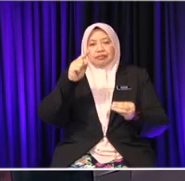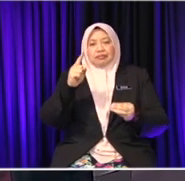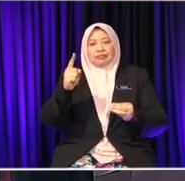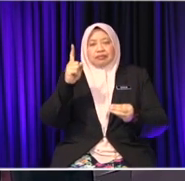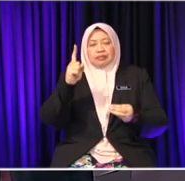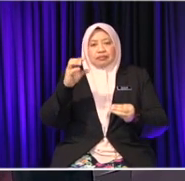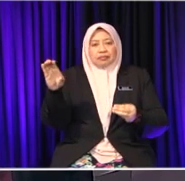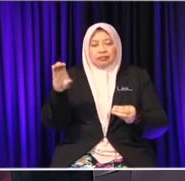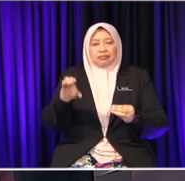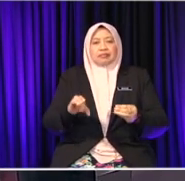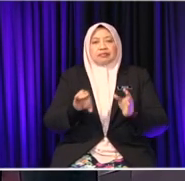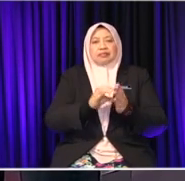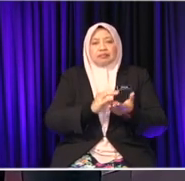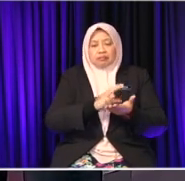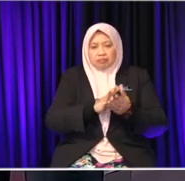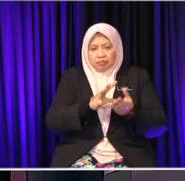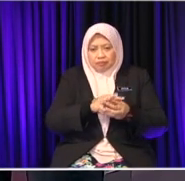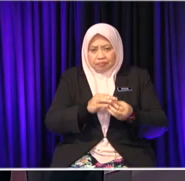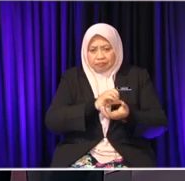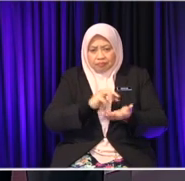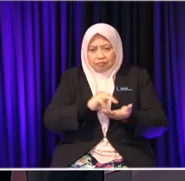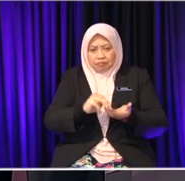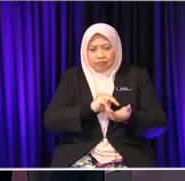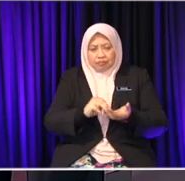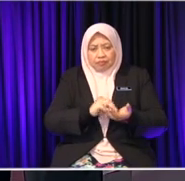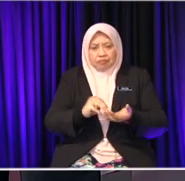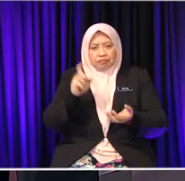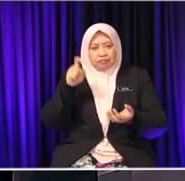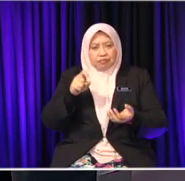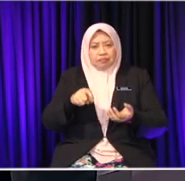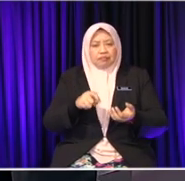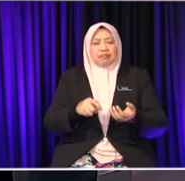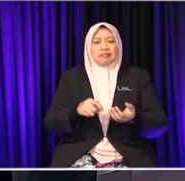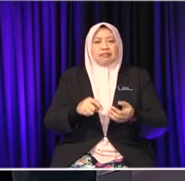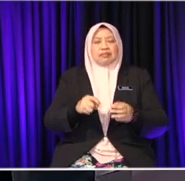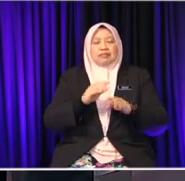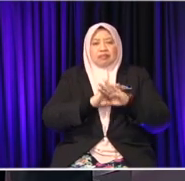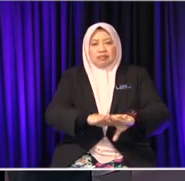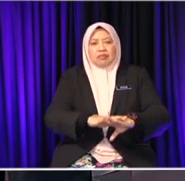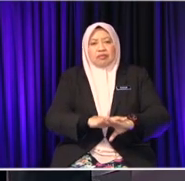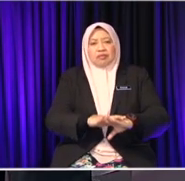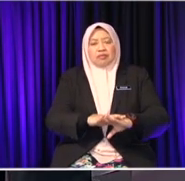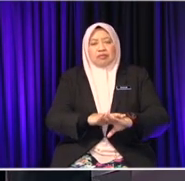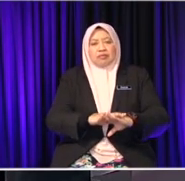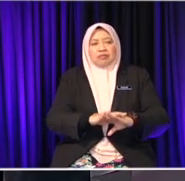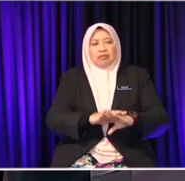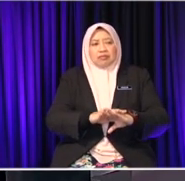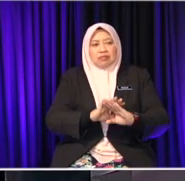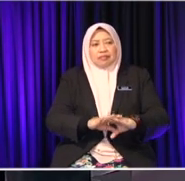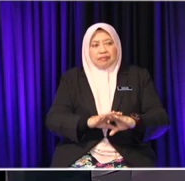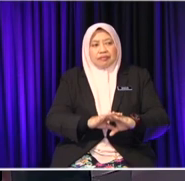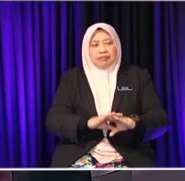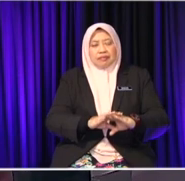sangat mudah itu jumlah yang dibeli oleh volume gas polisi hanya perlu tolakkan dengan tidak tebal saja boleh paham